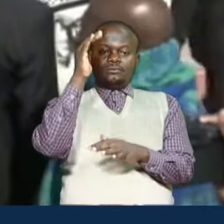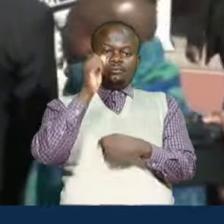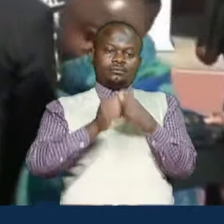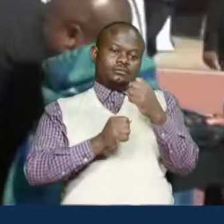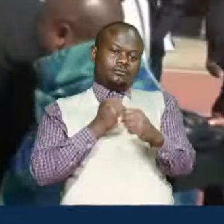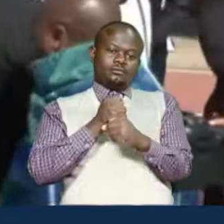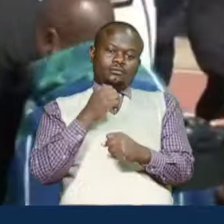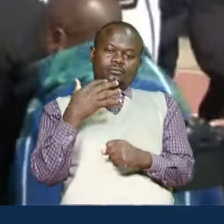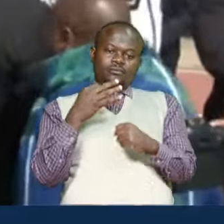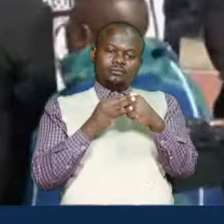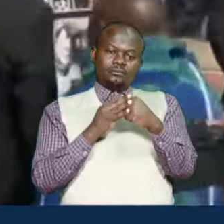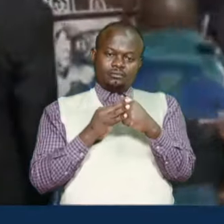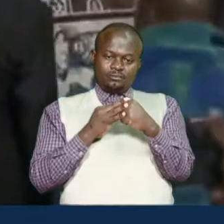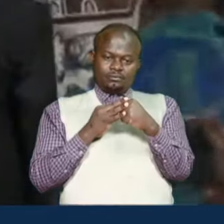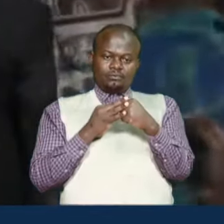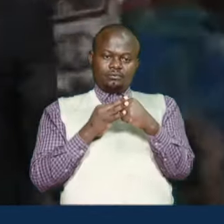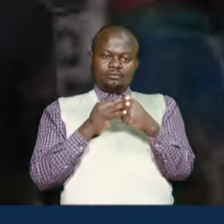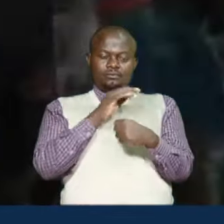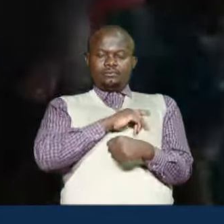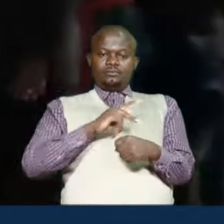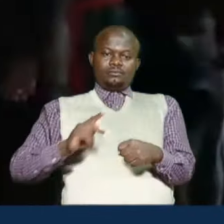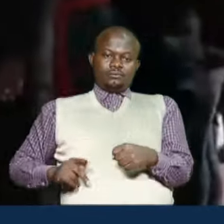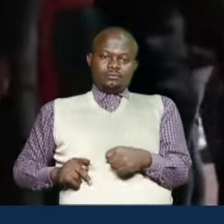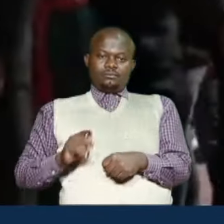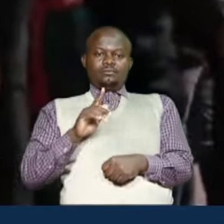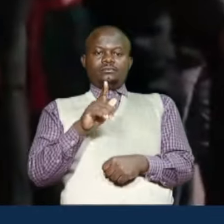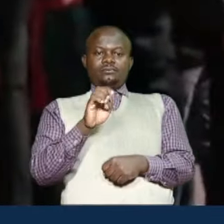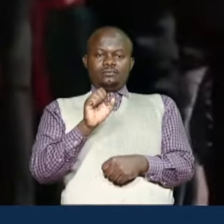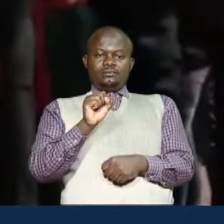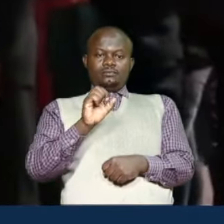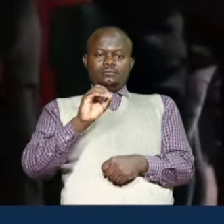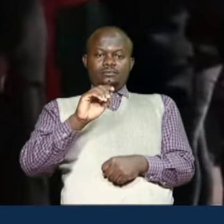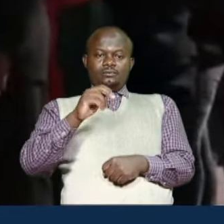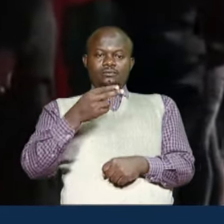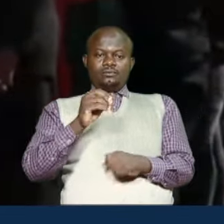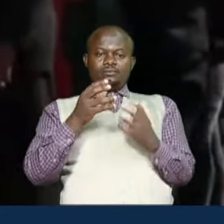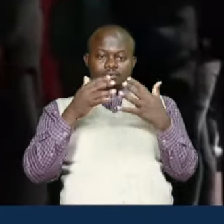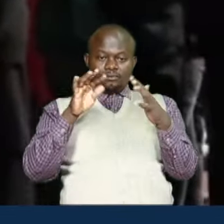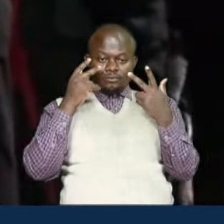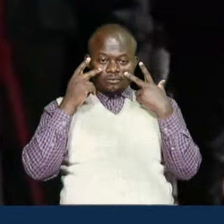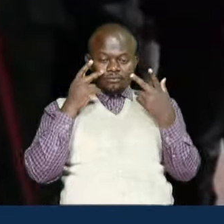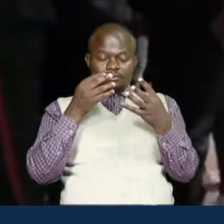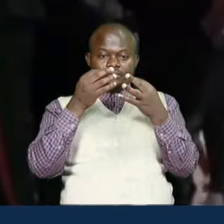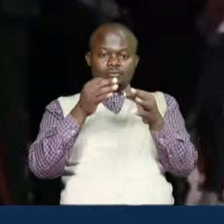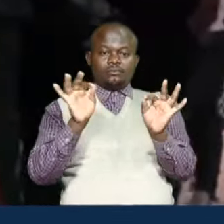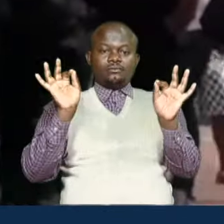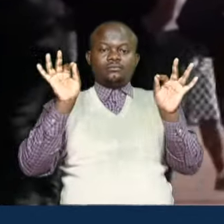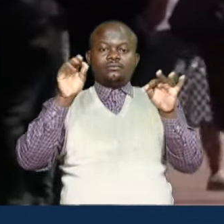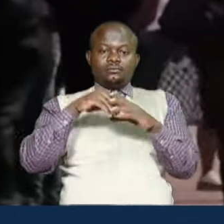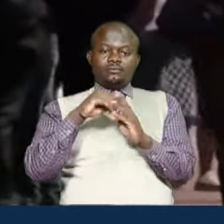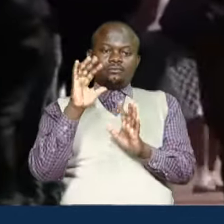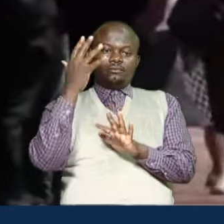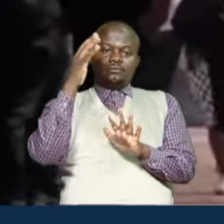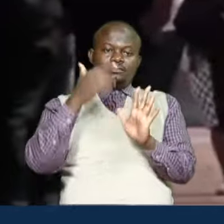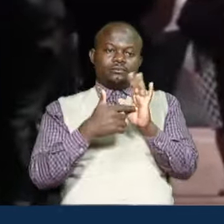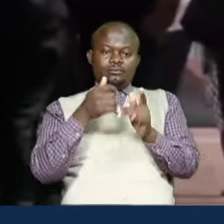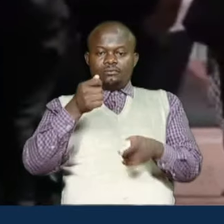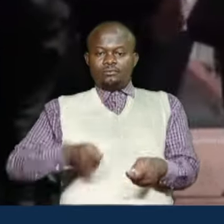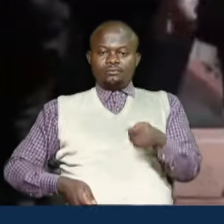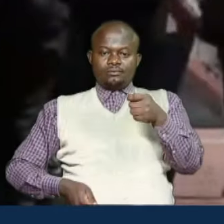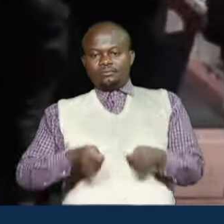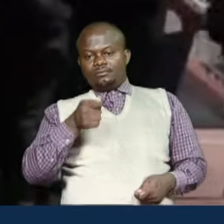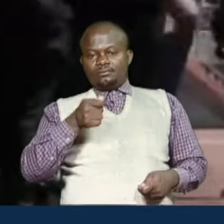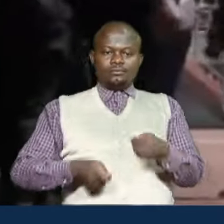y'imyaka 58 ubwami bwa Lesotho bumaze bubonye ubwigenge muri birori byaranzwe n'akarasisi ka